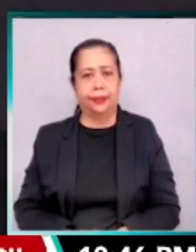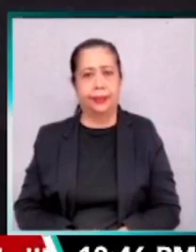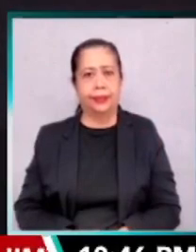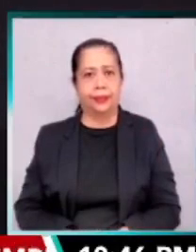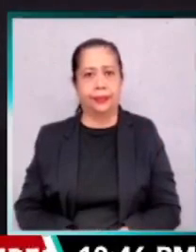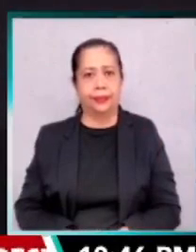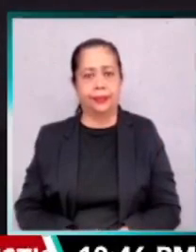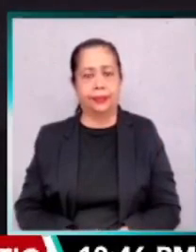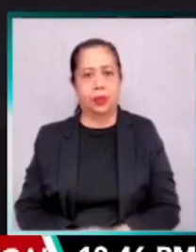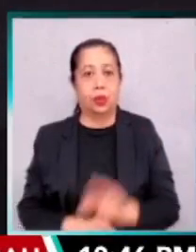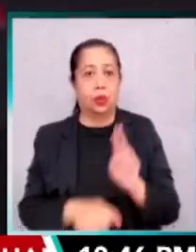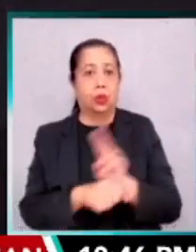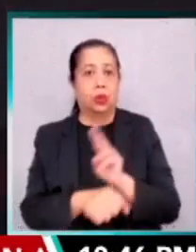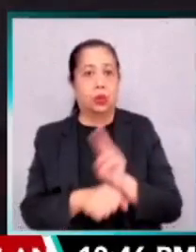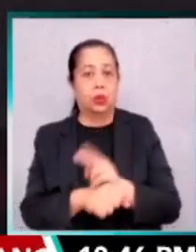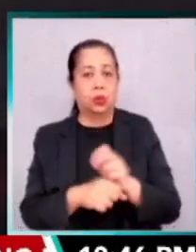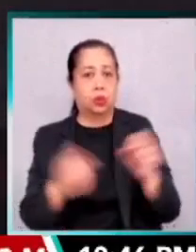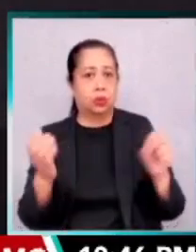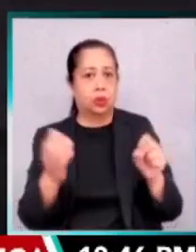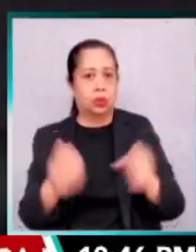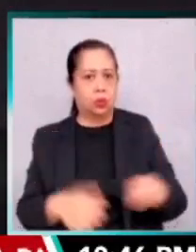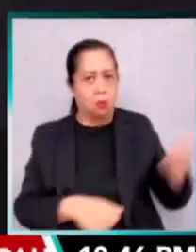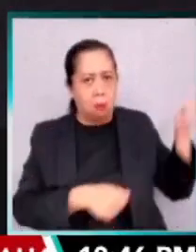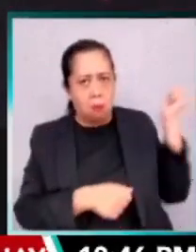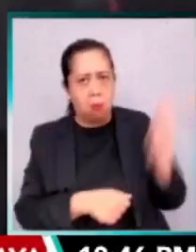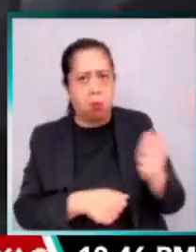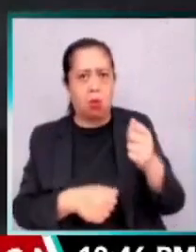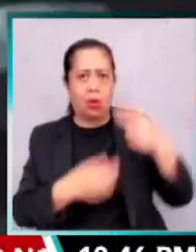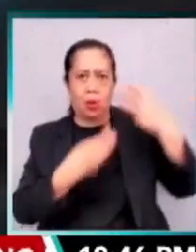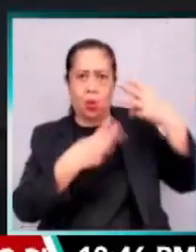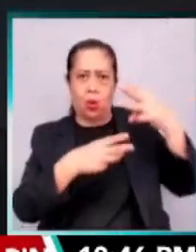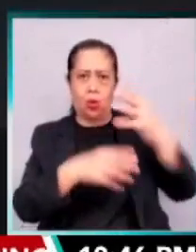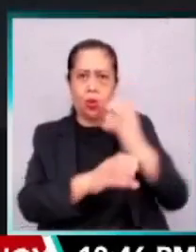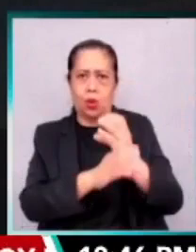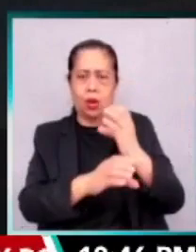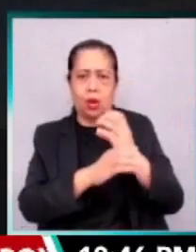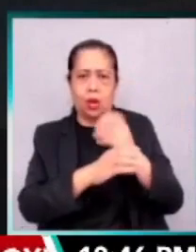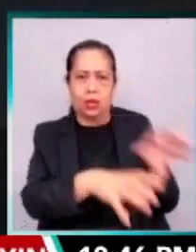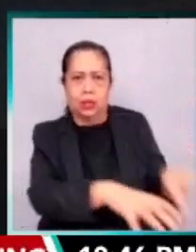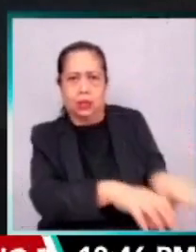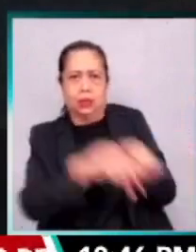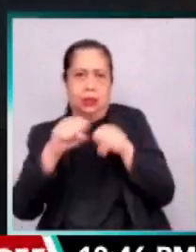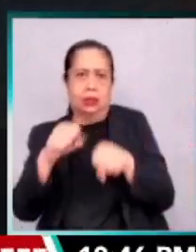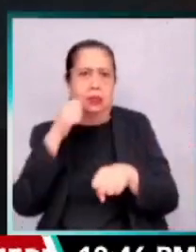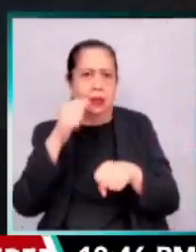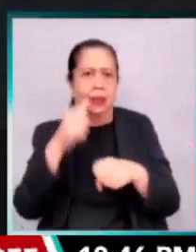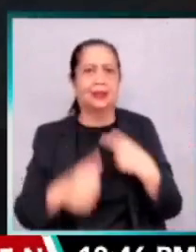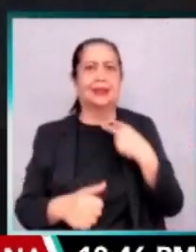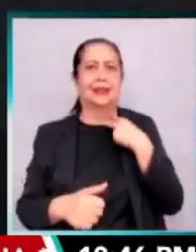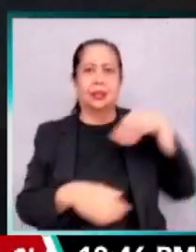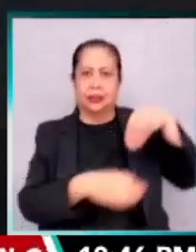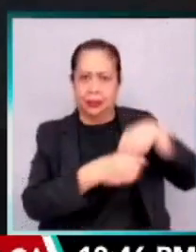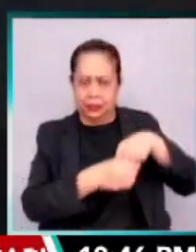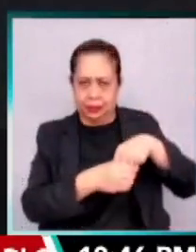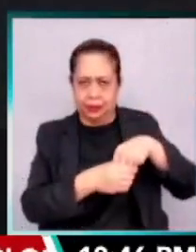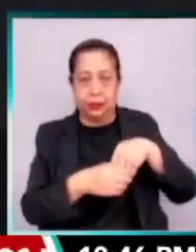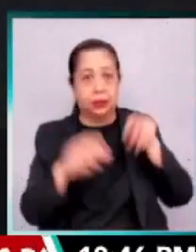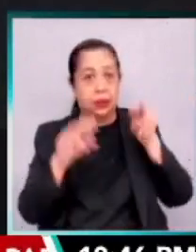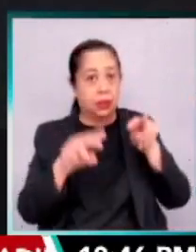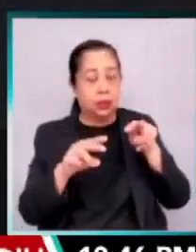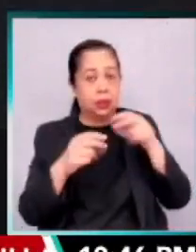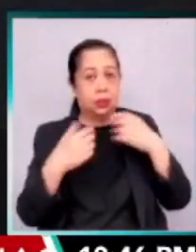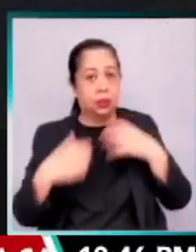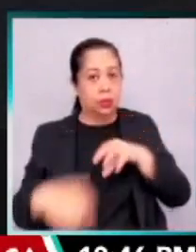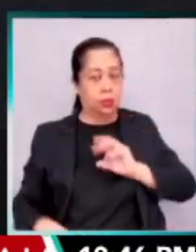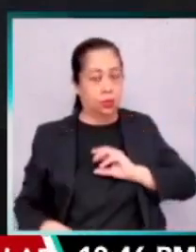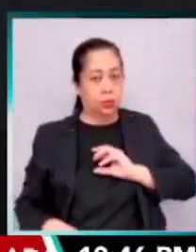Gamit ang kanyang baton, binasag niya ang bintana ng kotse at hinila ang babaeng na trap sa loob. Makikita sa body cam footage